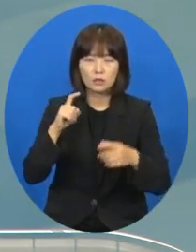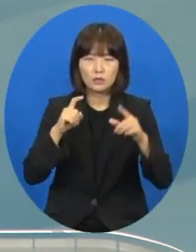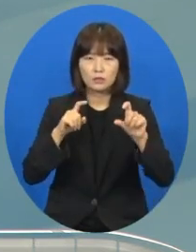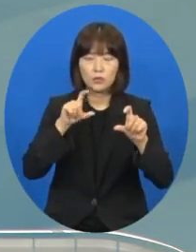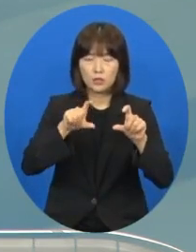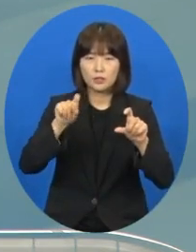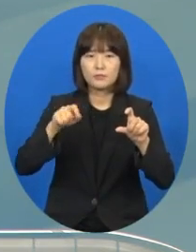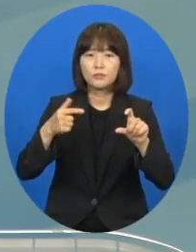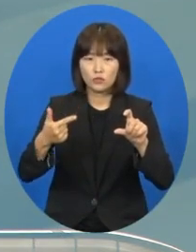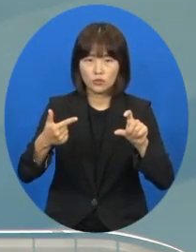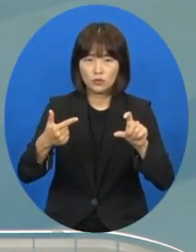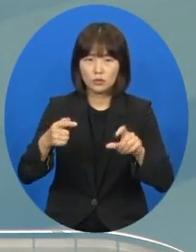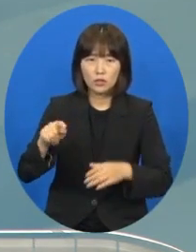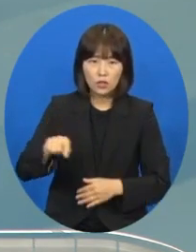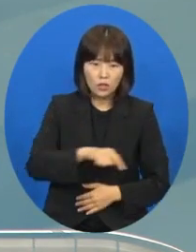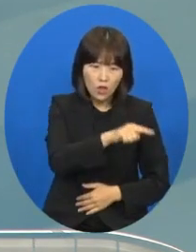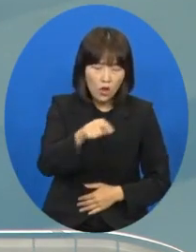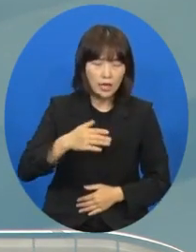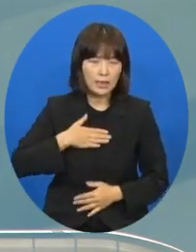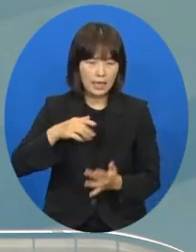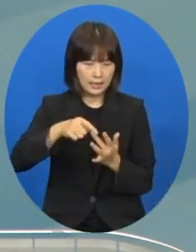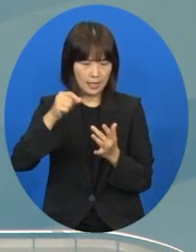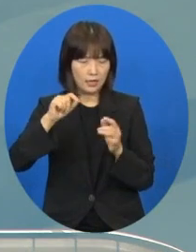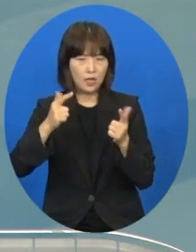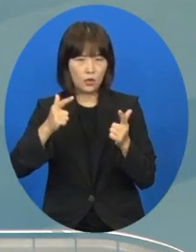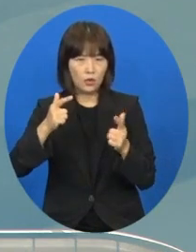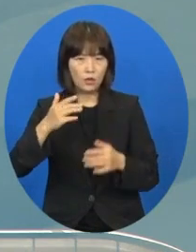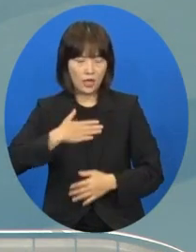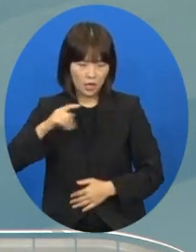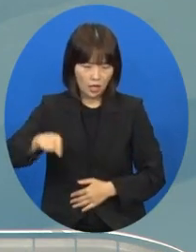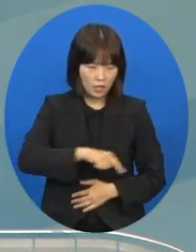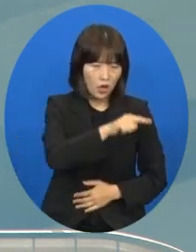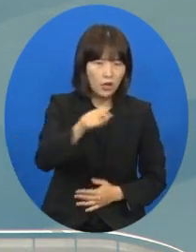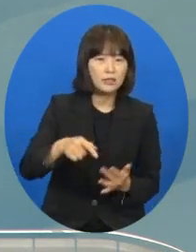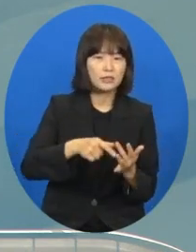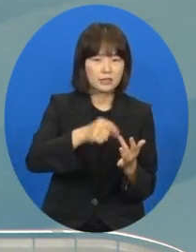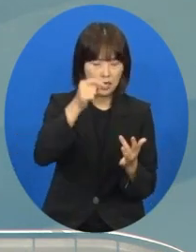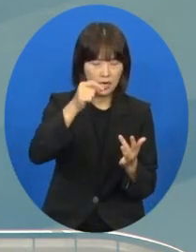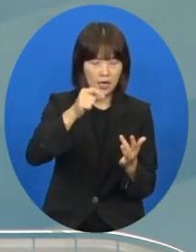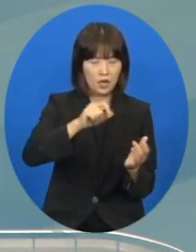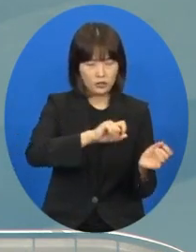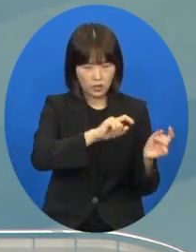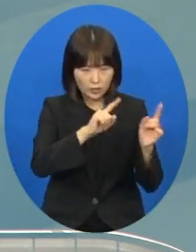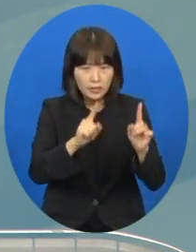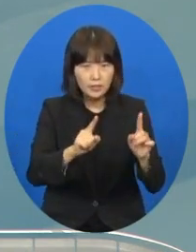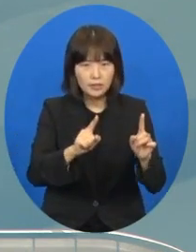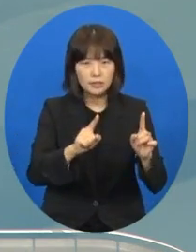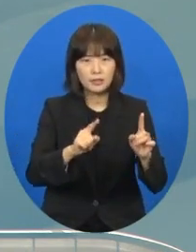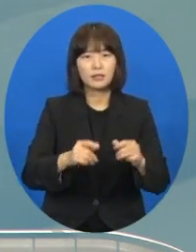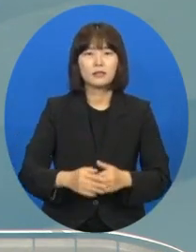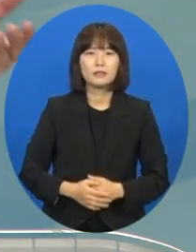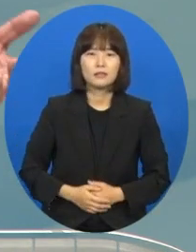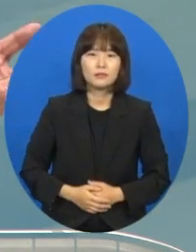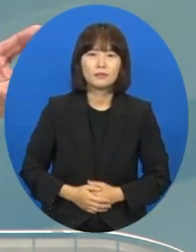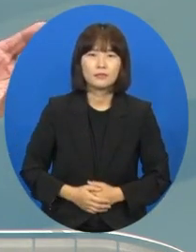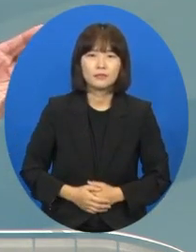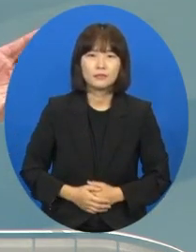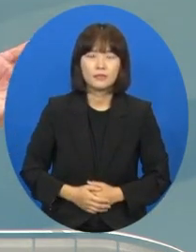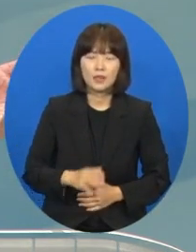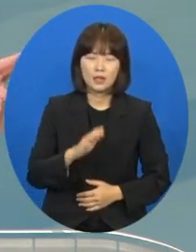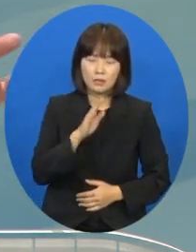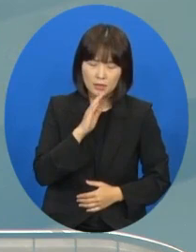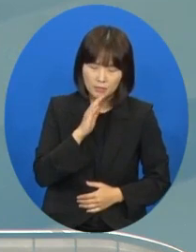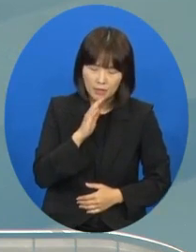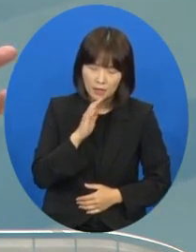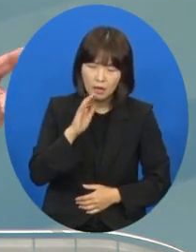16절입니다. 너희가 나를 택한 것이 아니요 내가 너희를 택하여 세웠나니. 아, 그렇습니다. 하나님,